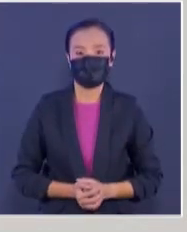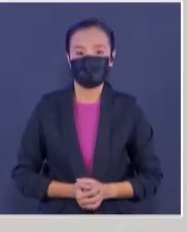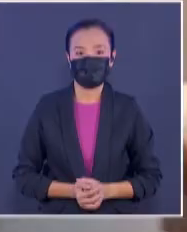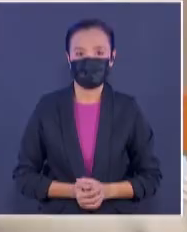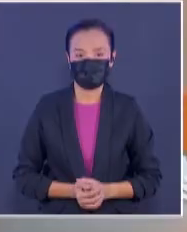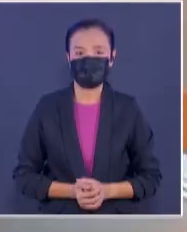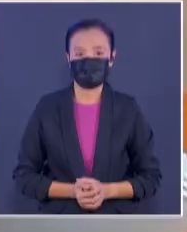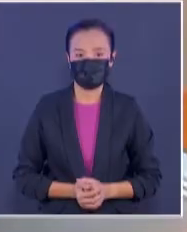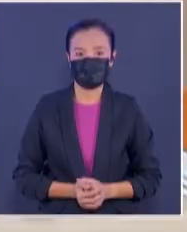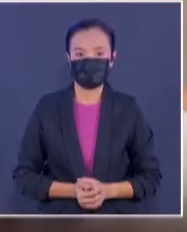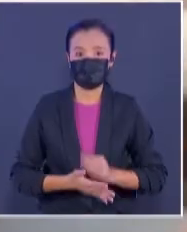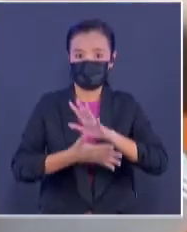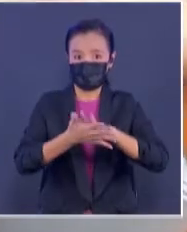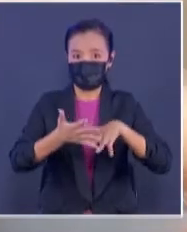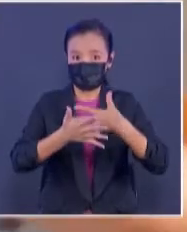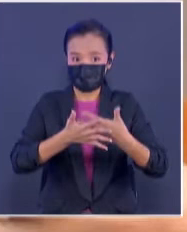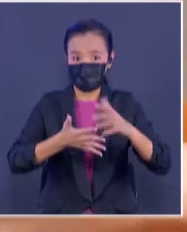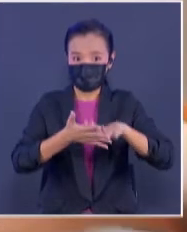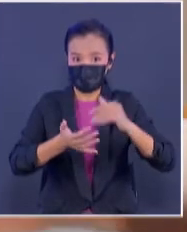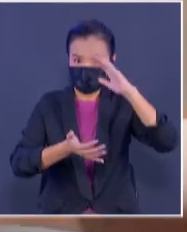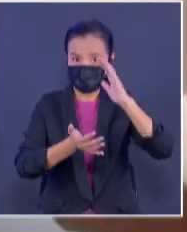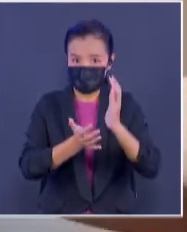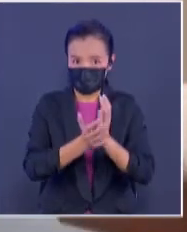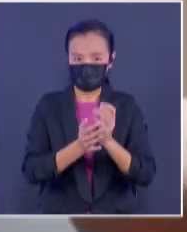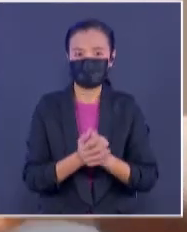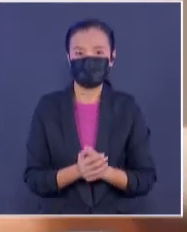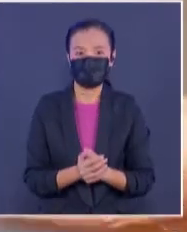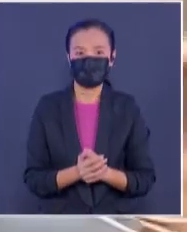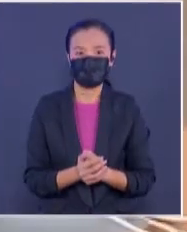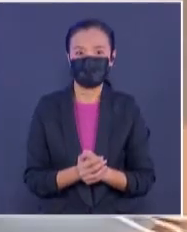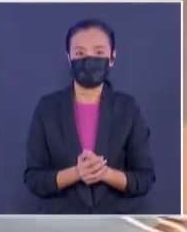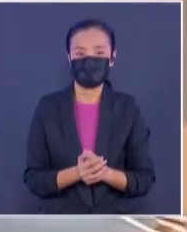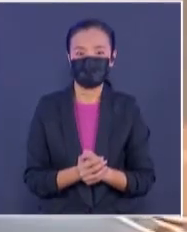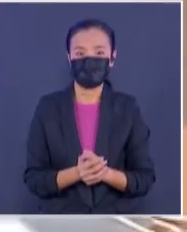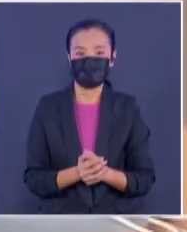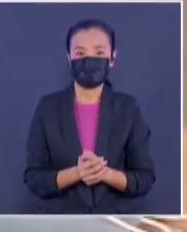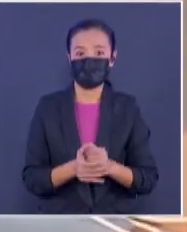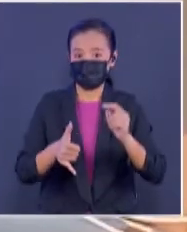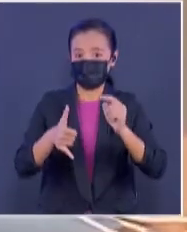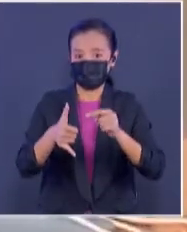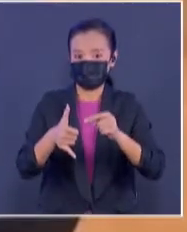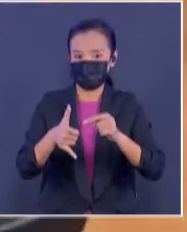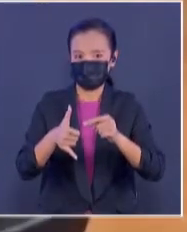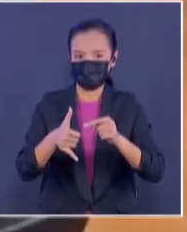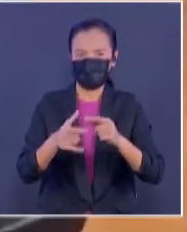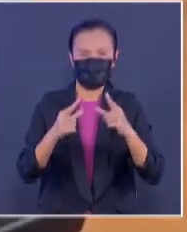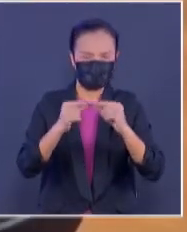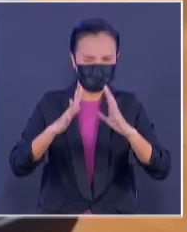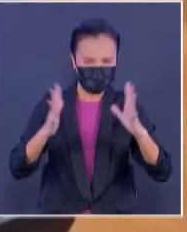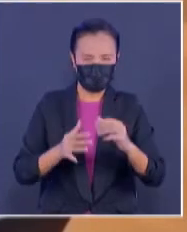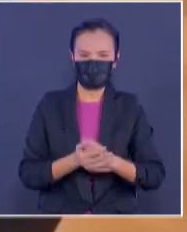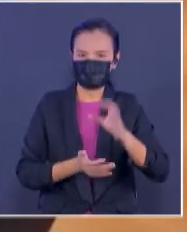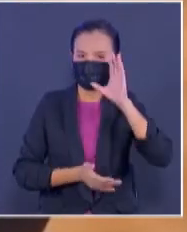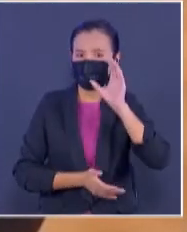โอ้นี่ครับแผนการของตำรวจนะครับ ยับยนไหมคะ เพราะว่าผู้ต้องหาเนี่ยเรื่องเยอะไว้ใจแค่ค